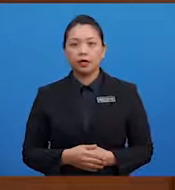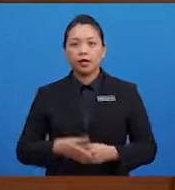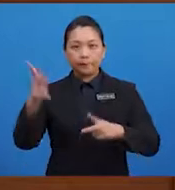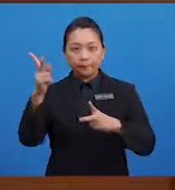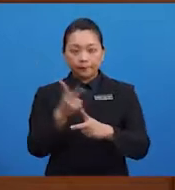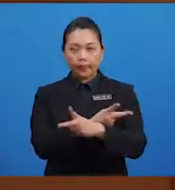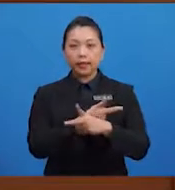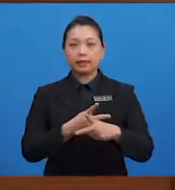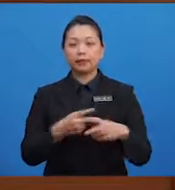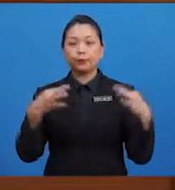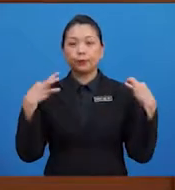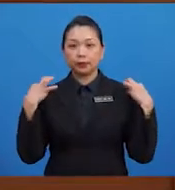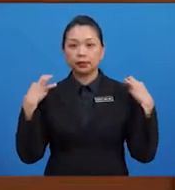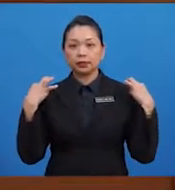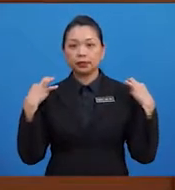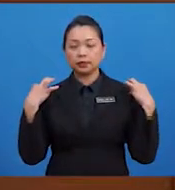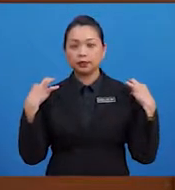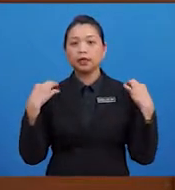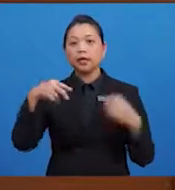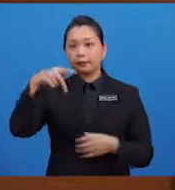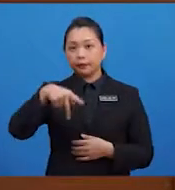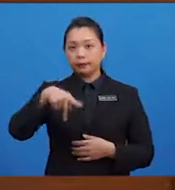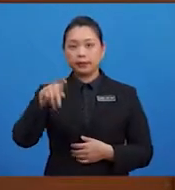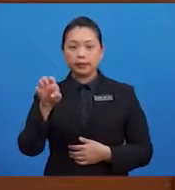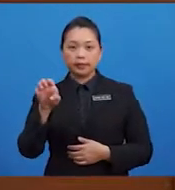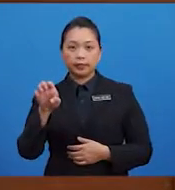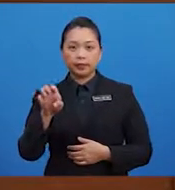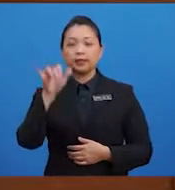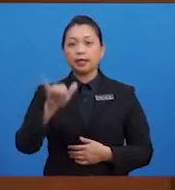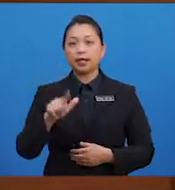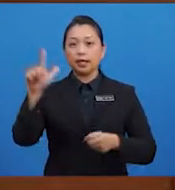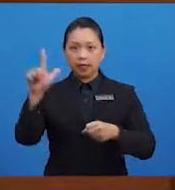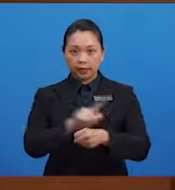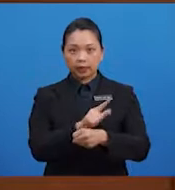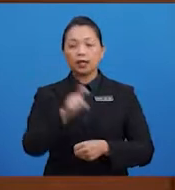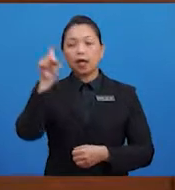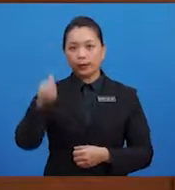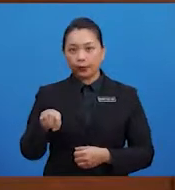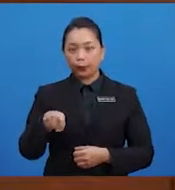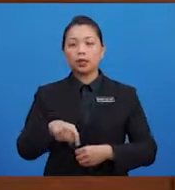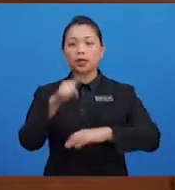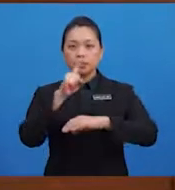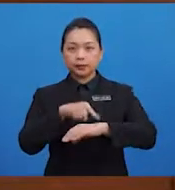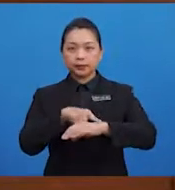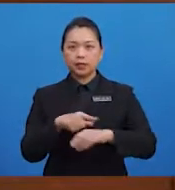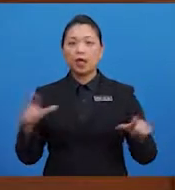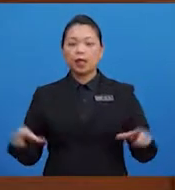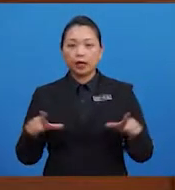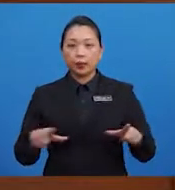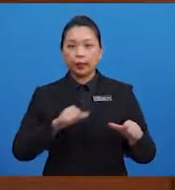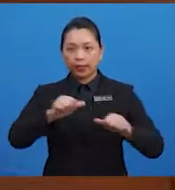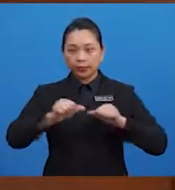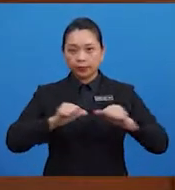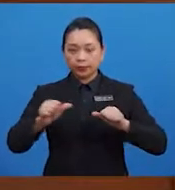Pemakaian Personal Protective Equipment ataupun PPE yang lengkap diperlukan semasa melakukan